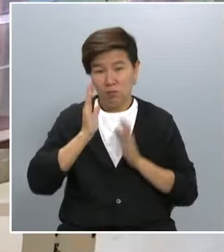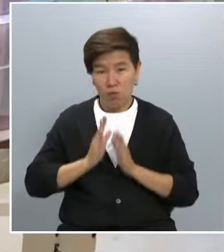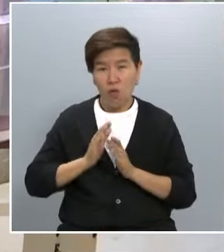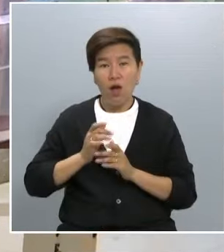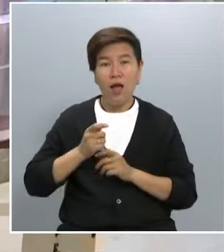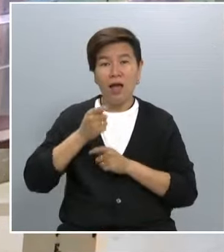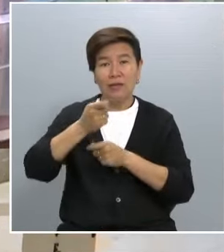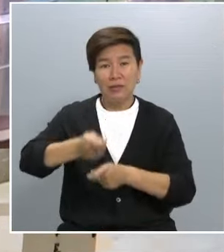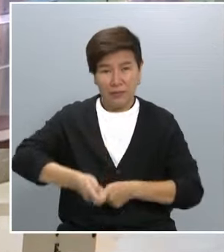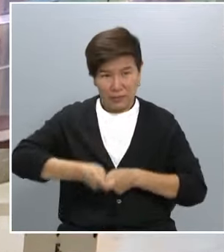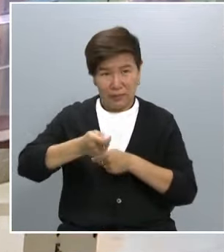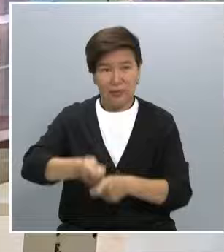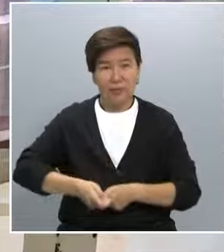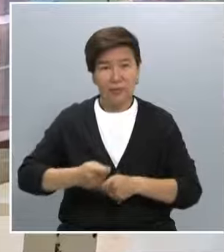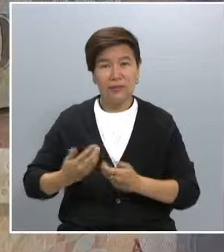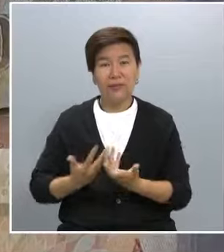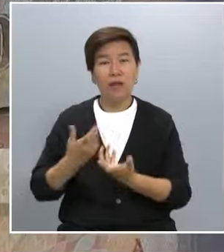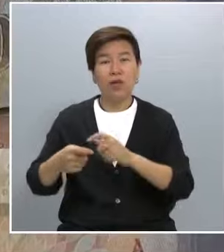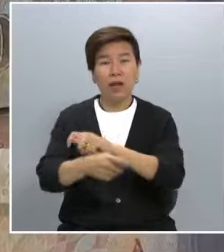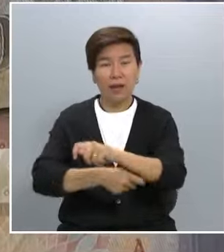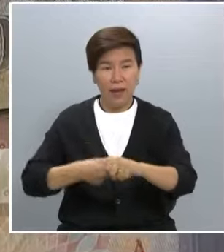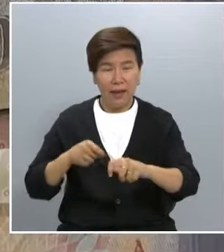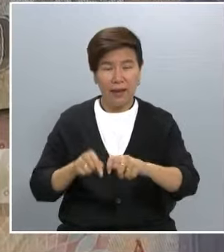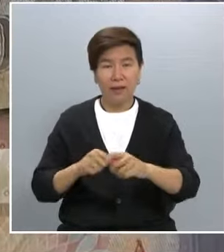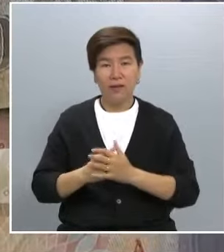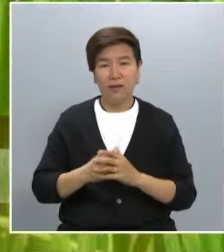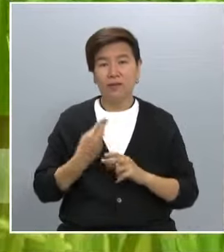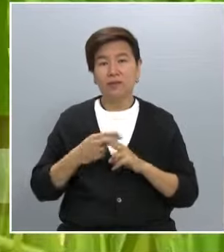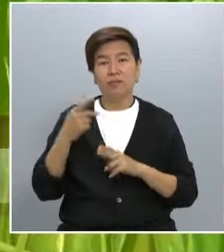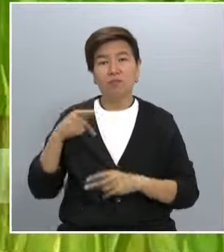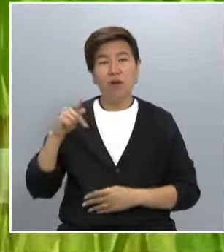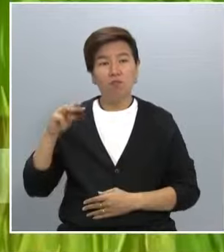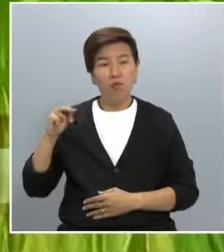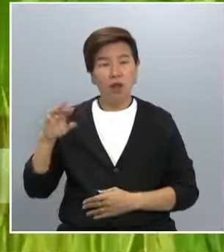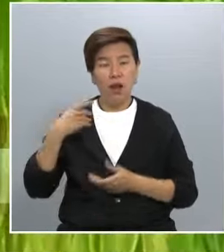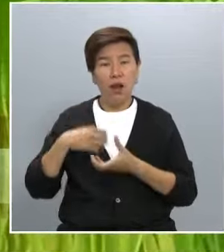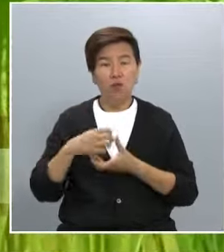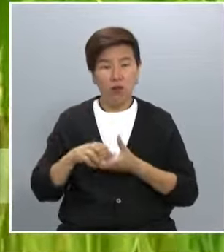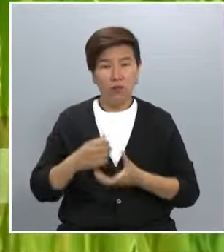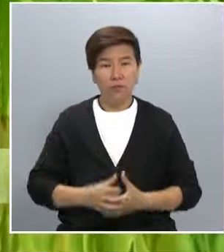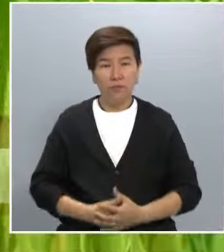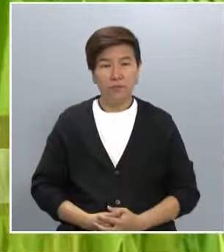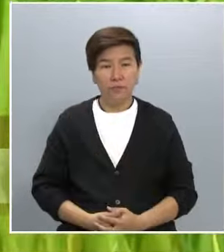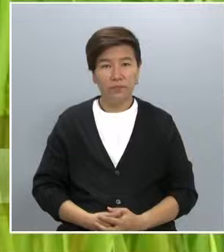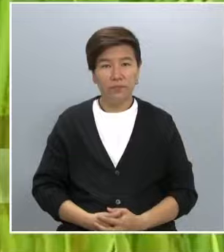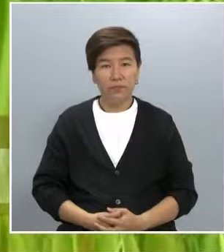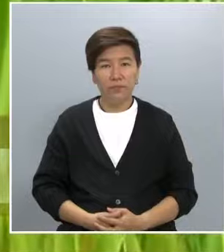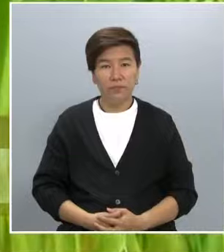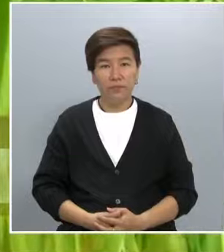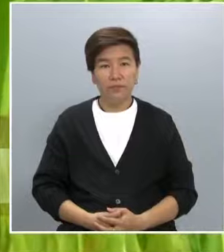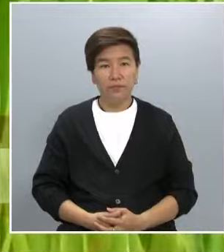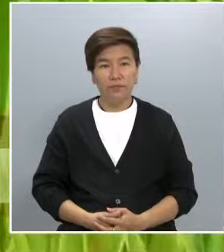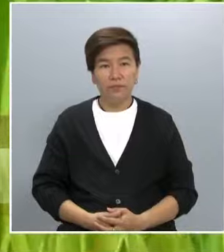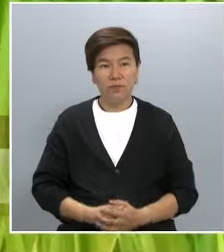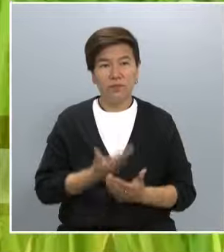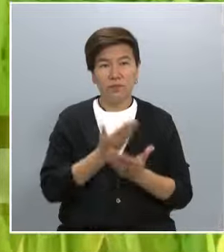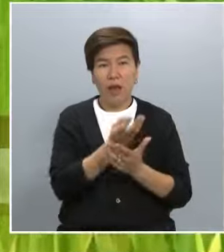นายกสมาคมชาวนารสกรไทยเมื่อวานนี้ปราโมทย์เจริญศิลป์ท่านบอกขณะนี้เออเราก็ไม่ได้ติดตามนะราคา